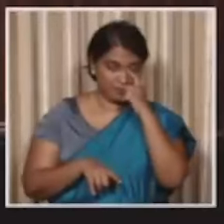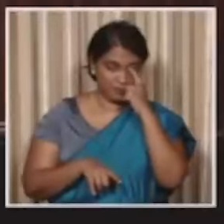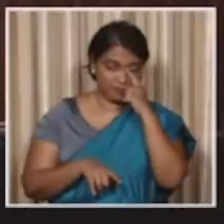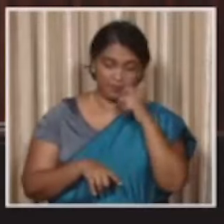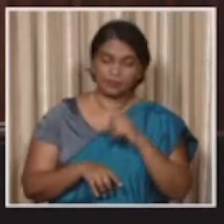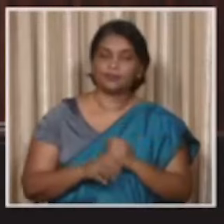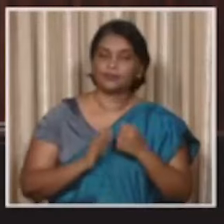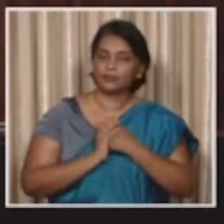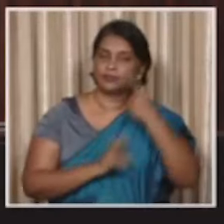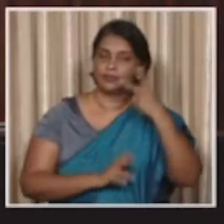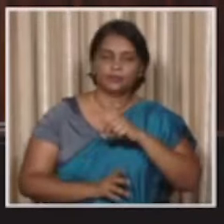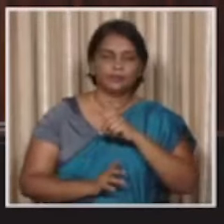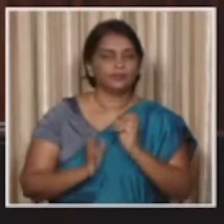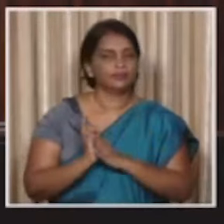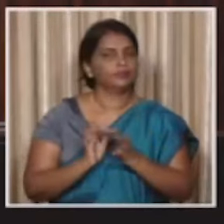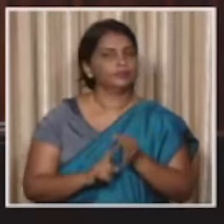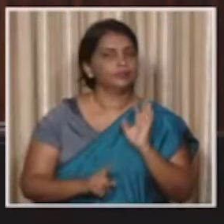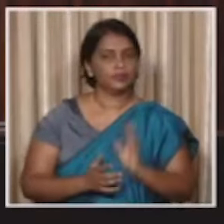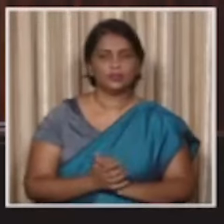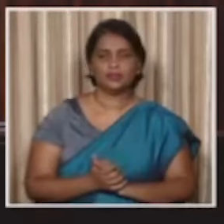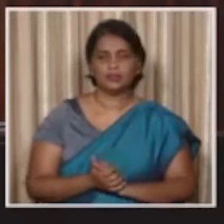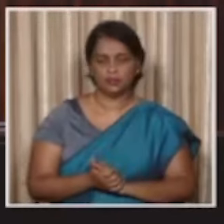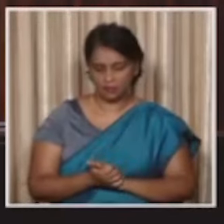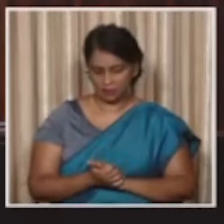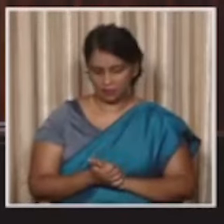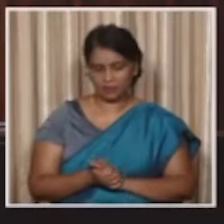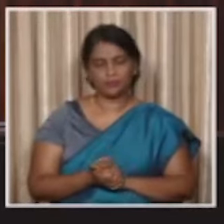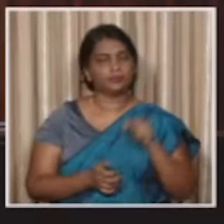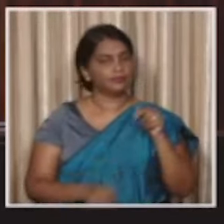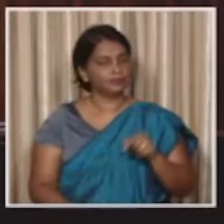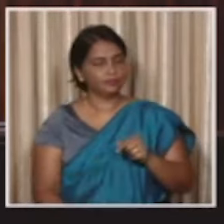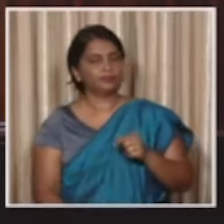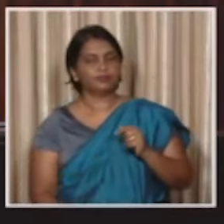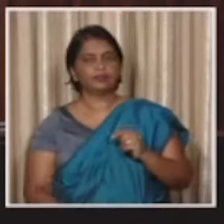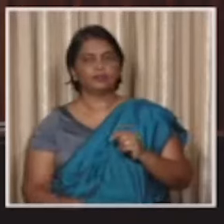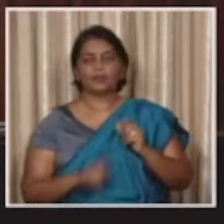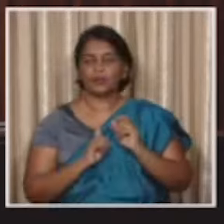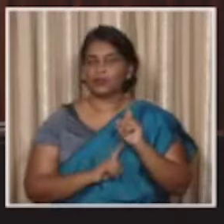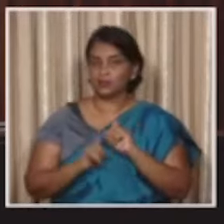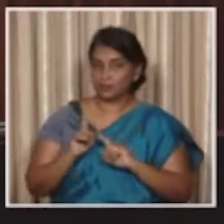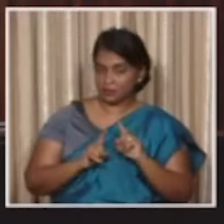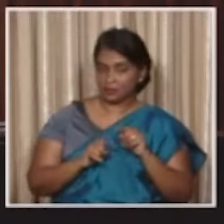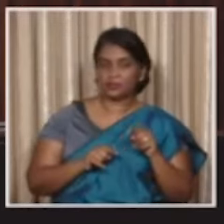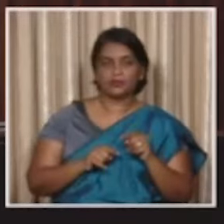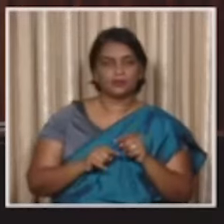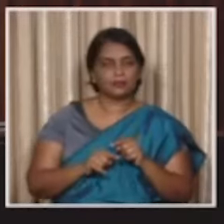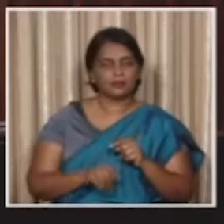කරු නියෝජ්‍යකාරක සභා සභාපතිතුමනි අද අපේ පාර්ලිමේන්තුවේ